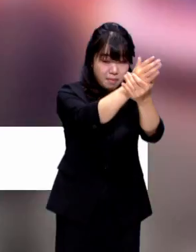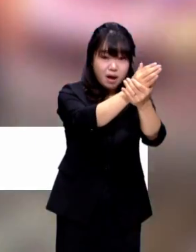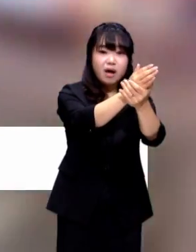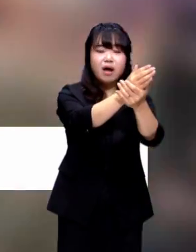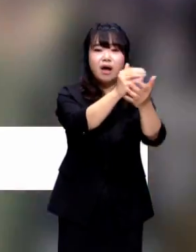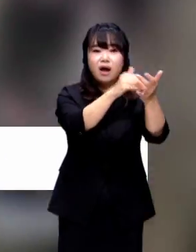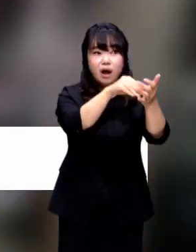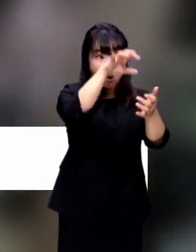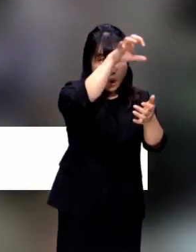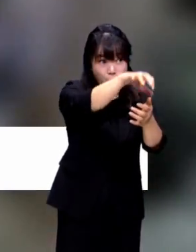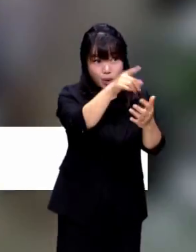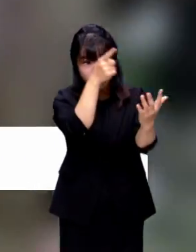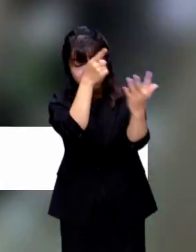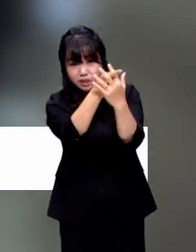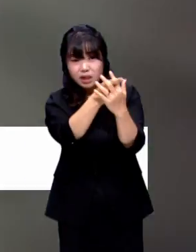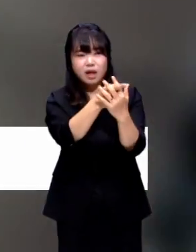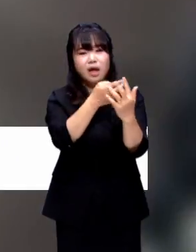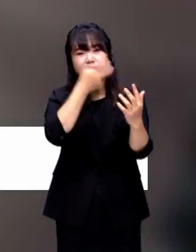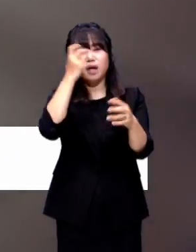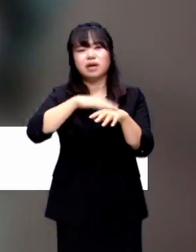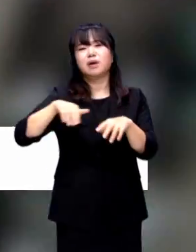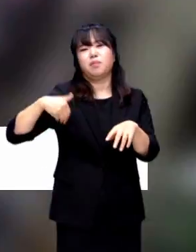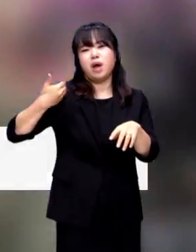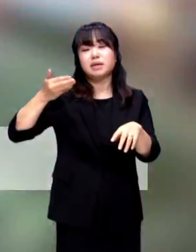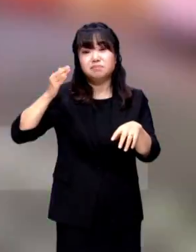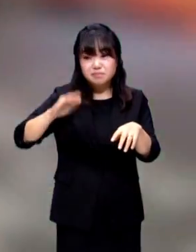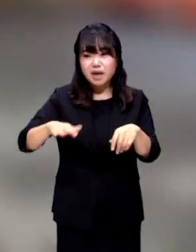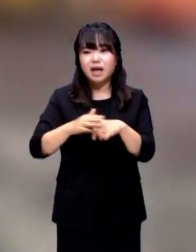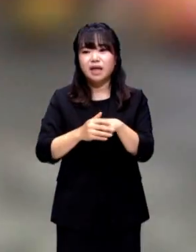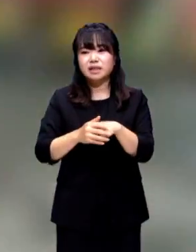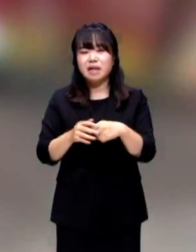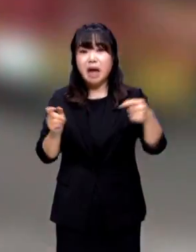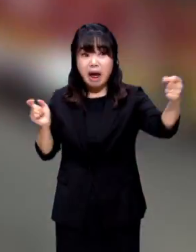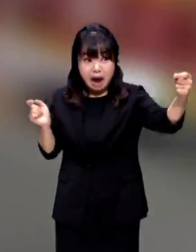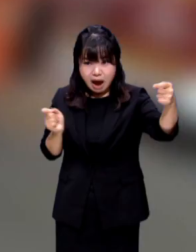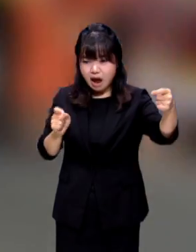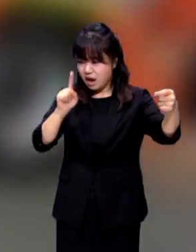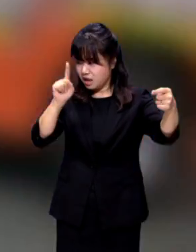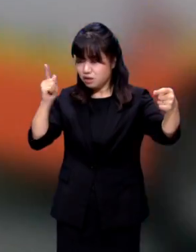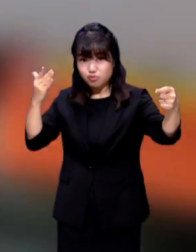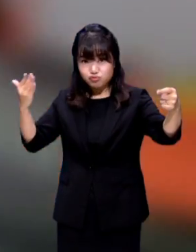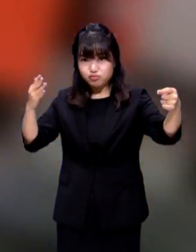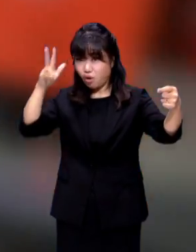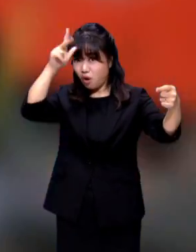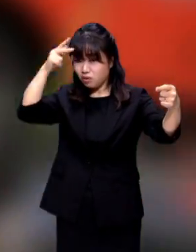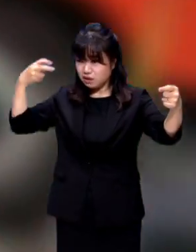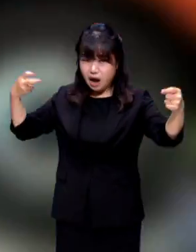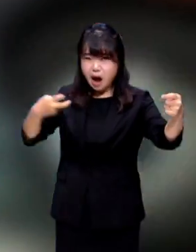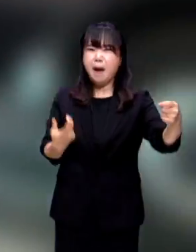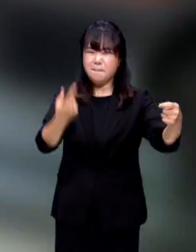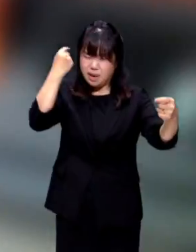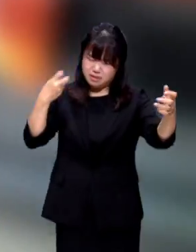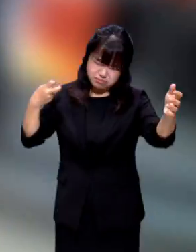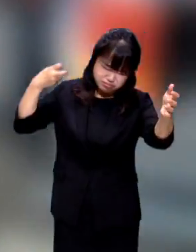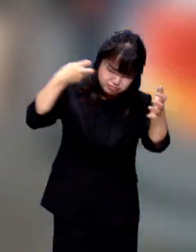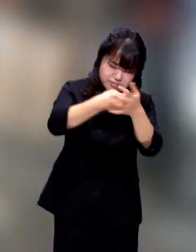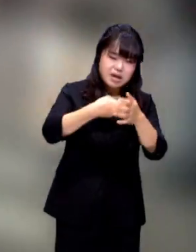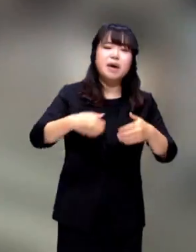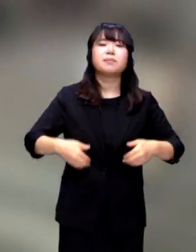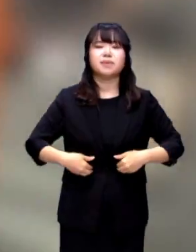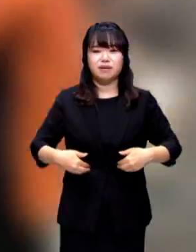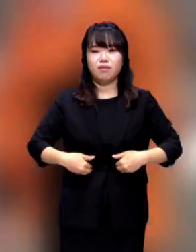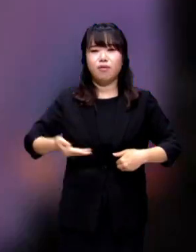발생할 수 있는 위치를 특정할 수는 없지만 그 위치에 구급대와 구조대가 도착하는 게 매우 중요한데요.